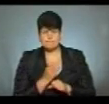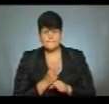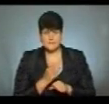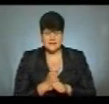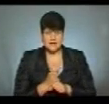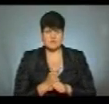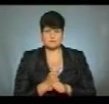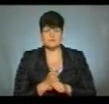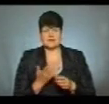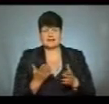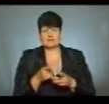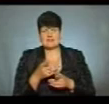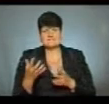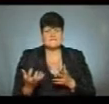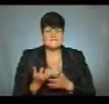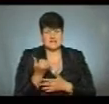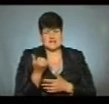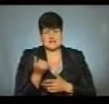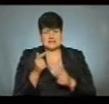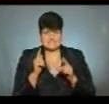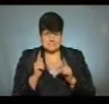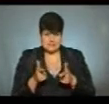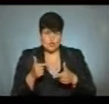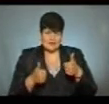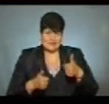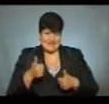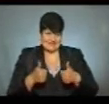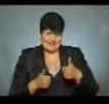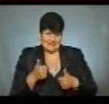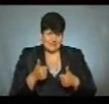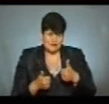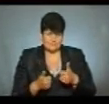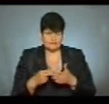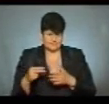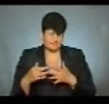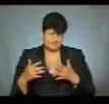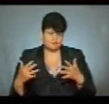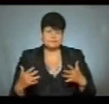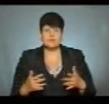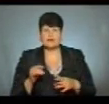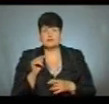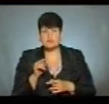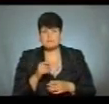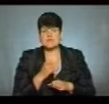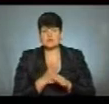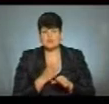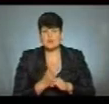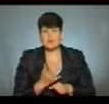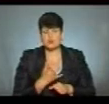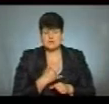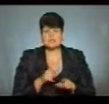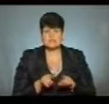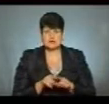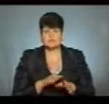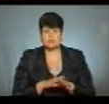які, скажімо, вона виграє згідно тендерних закупівель і так далі. Значить, вона працювала в нас, вона теж